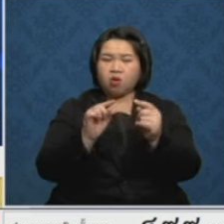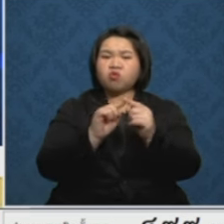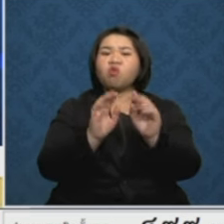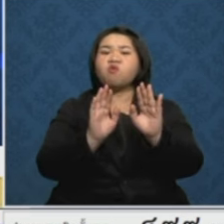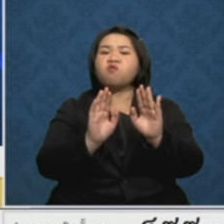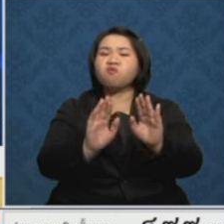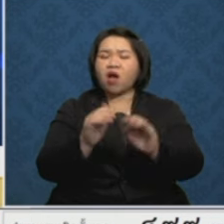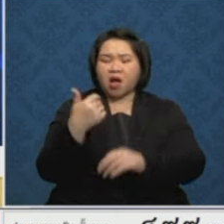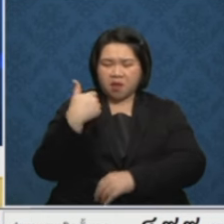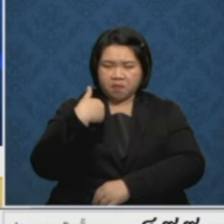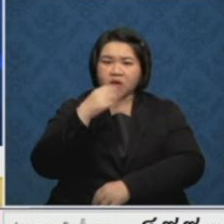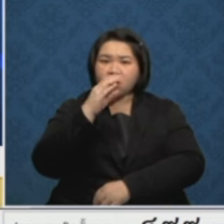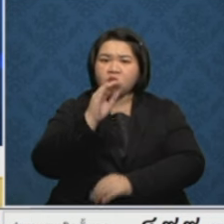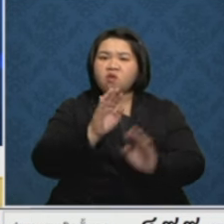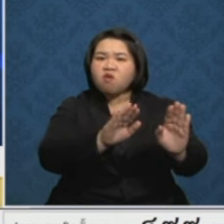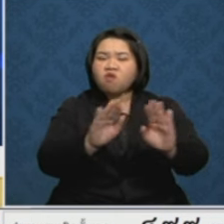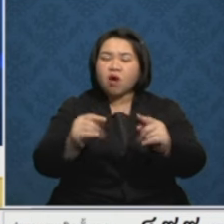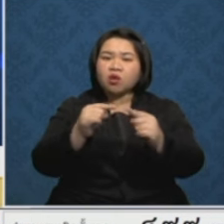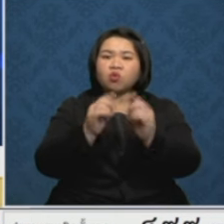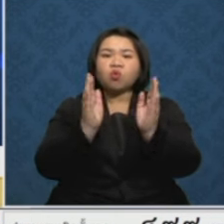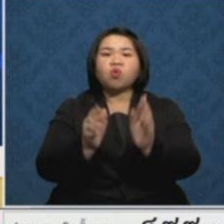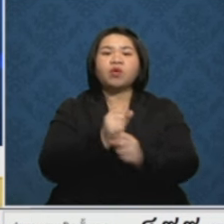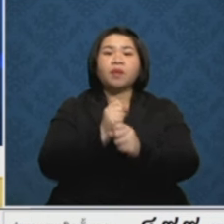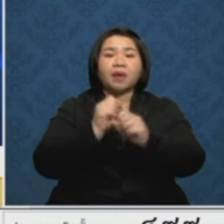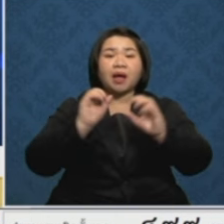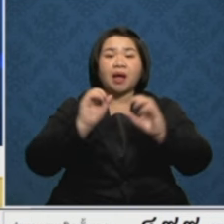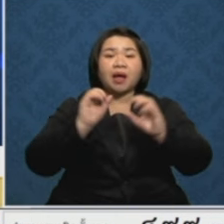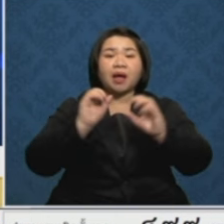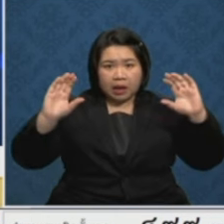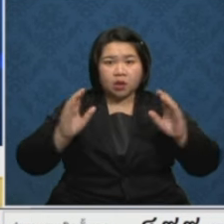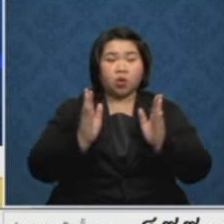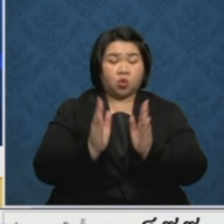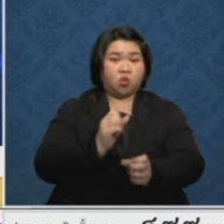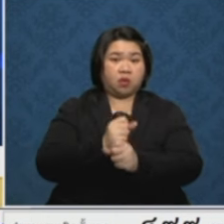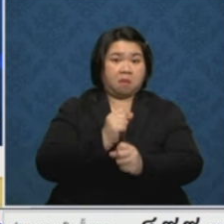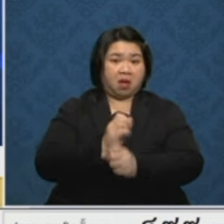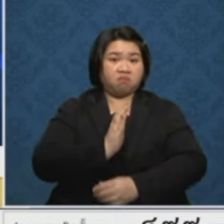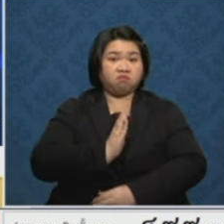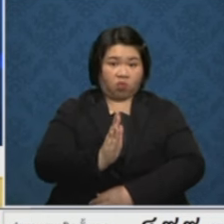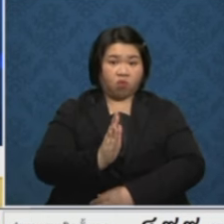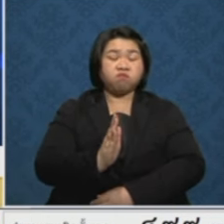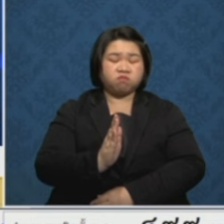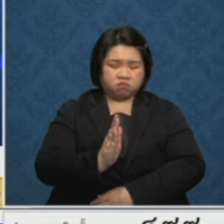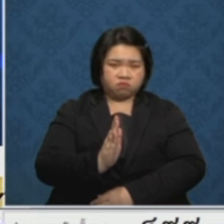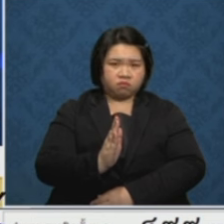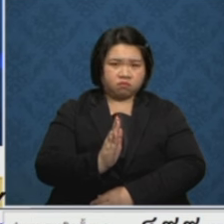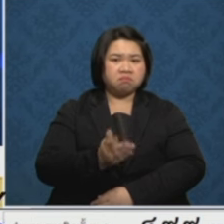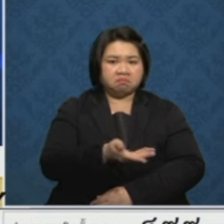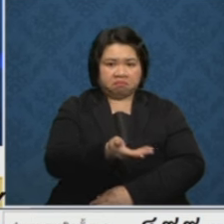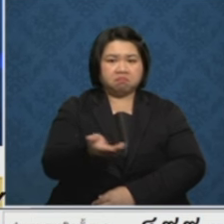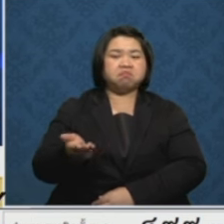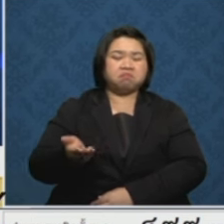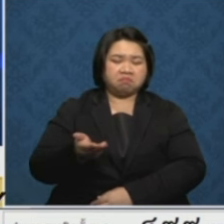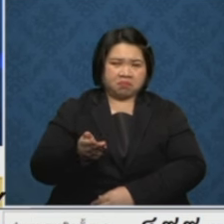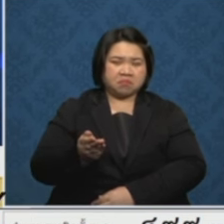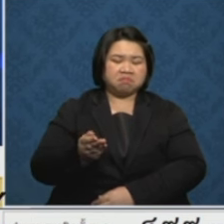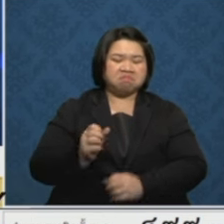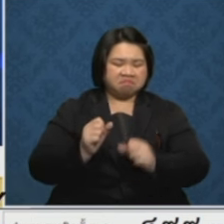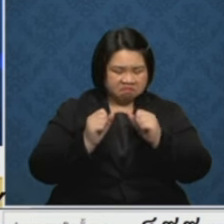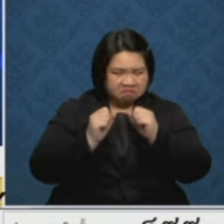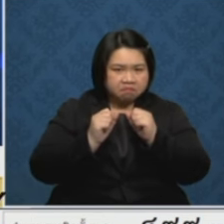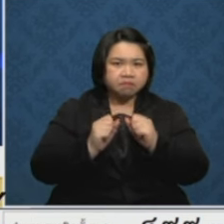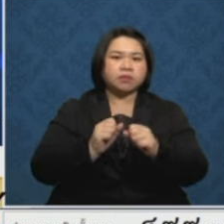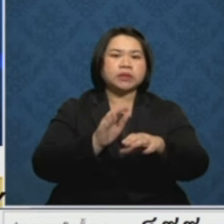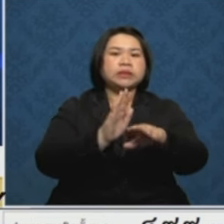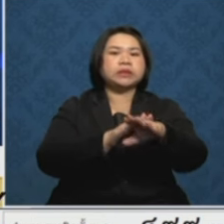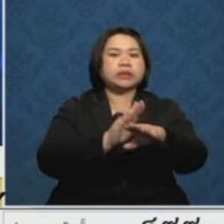านไปยังข้าราชการประจำที่ยังซื่อตรงต่อหลักการนะคะให้ออกมากล้าที่จะท้วง